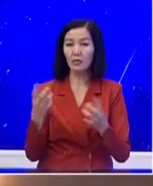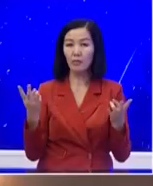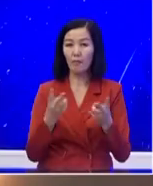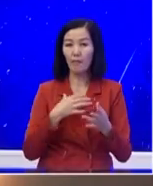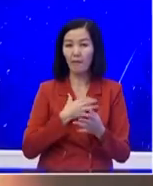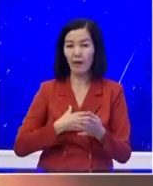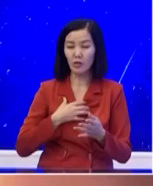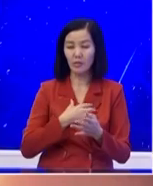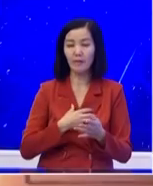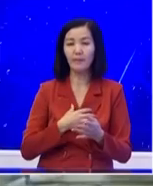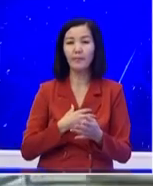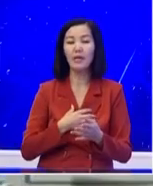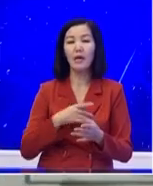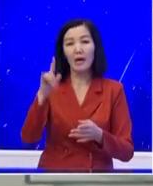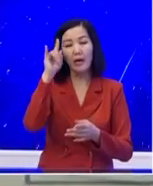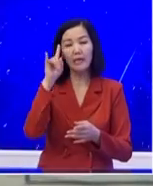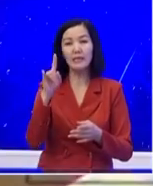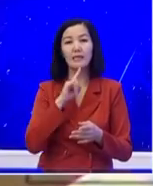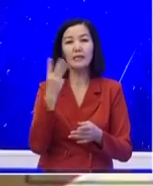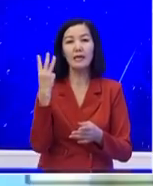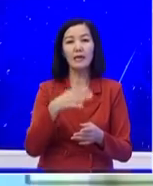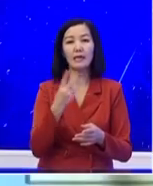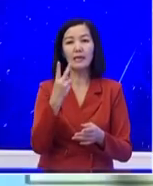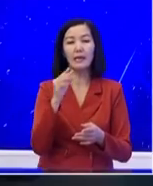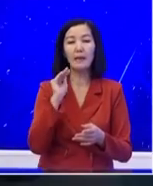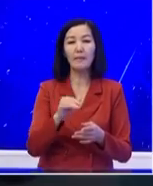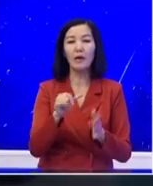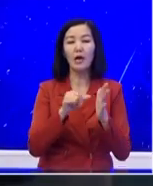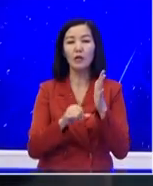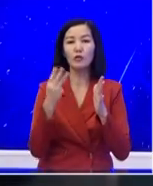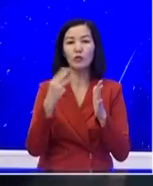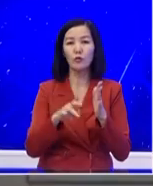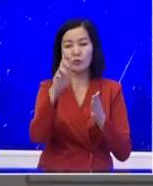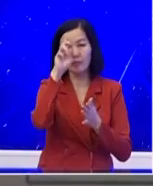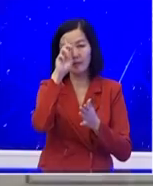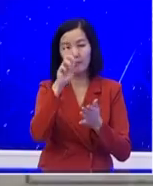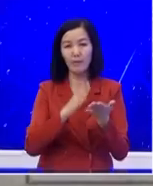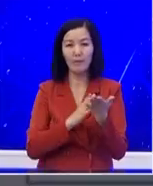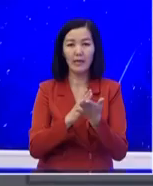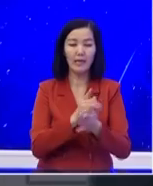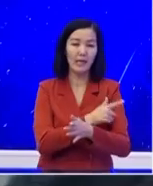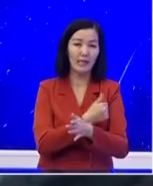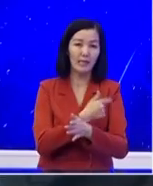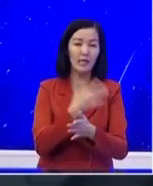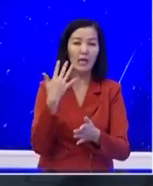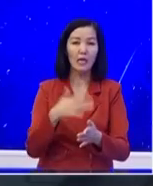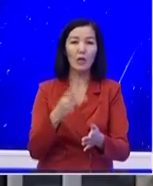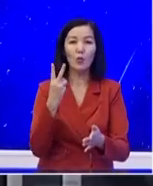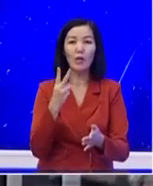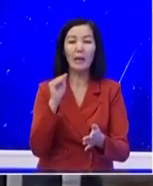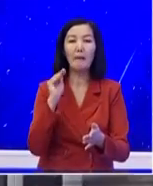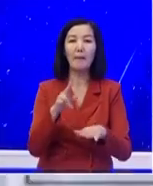жоқ. Елімізде карантин кезінде 42633 медицина қызметкері, 52000-нан аса полиция